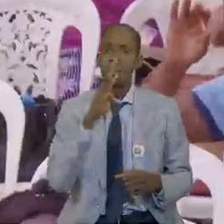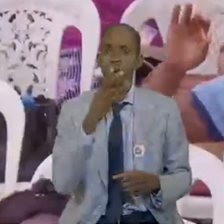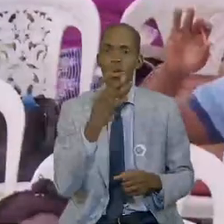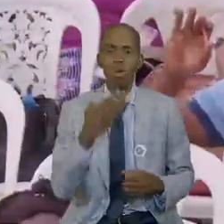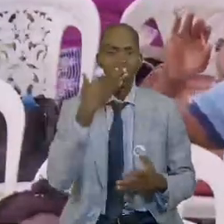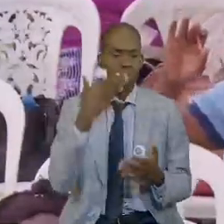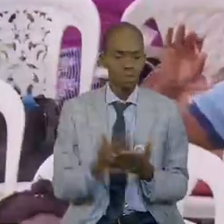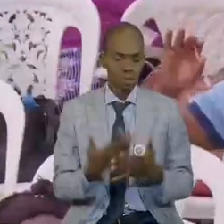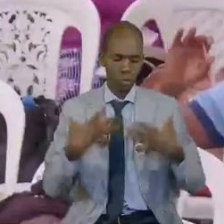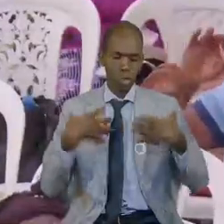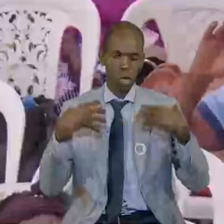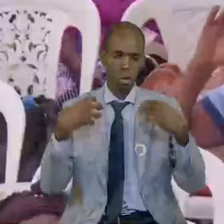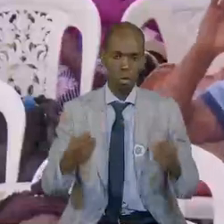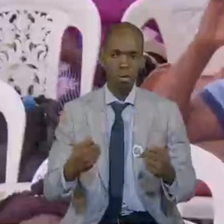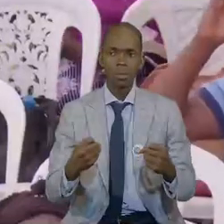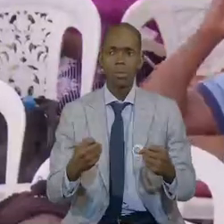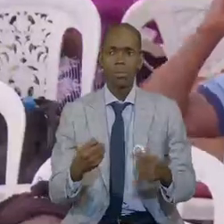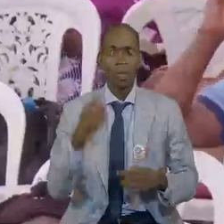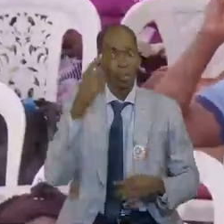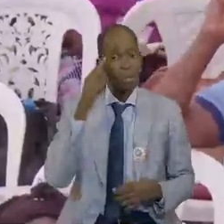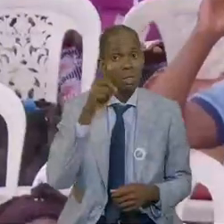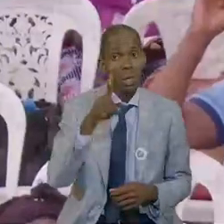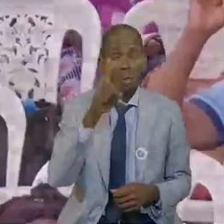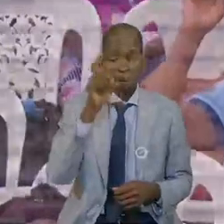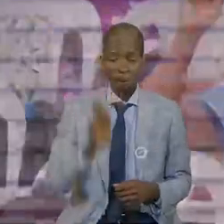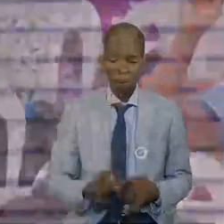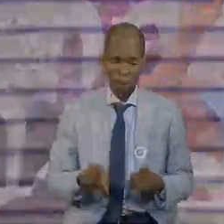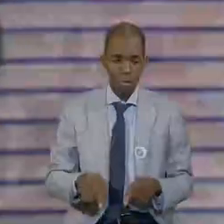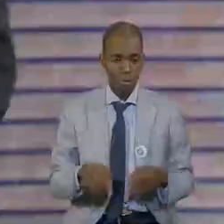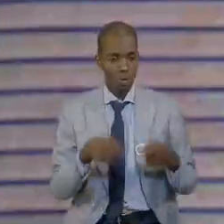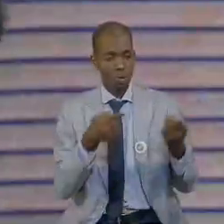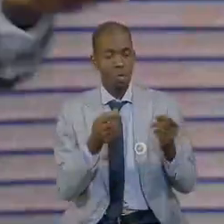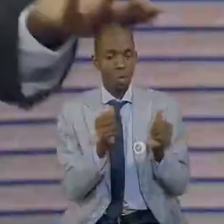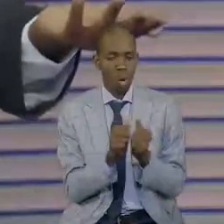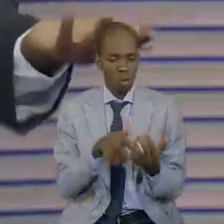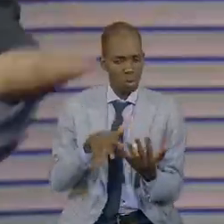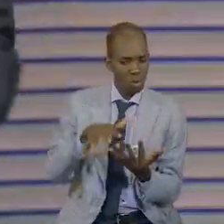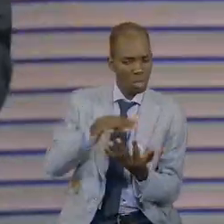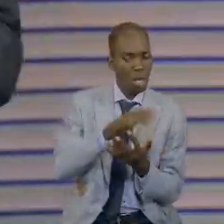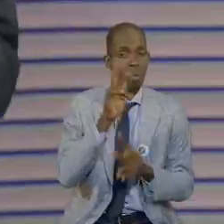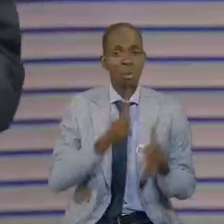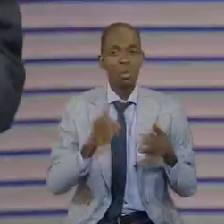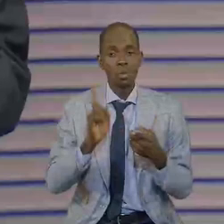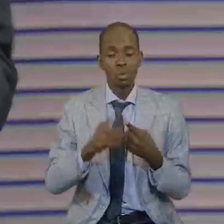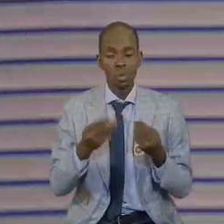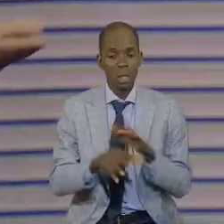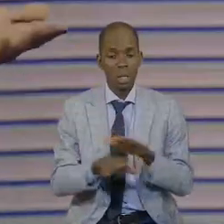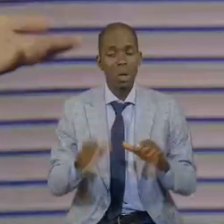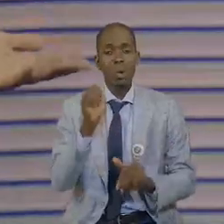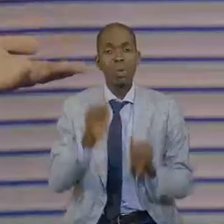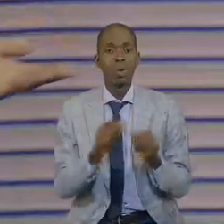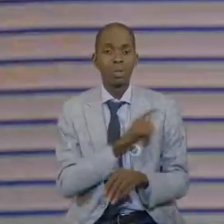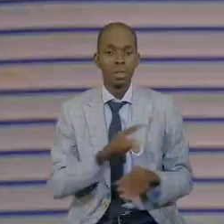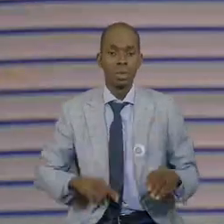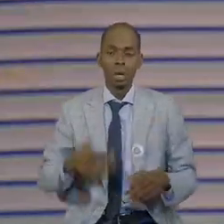For thou must go with these people into the land which the Lord has sworn unto